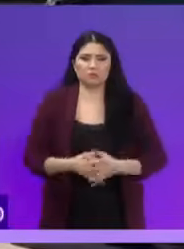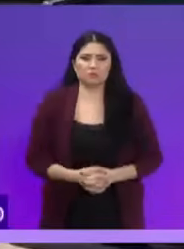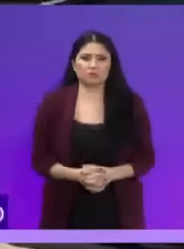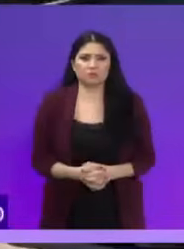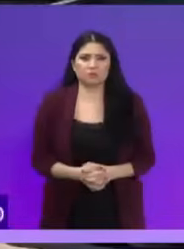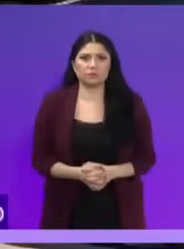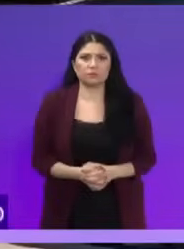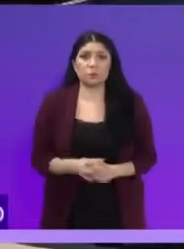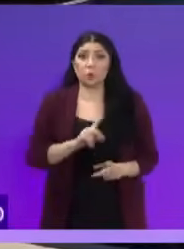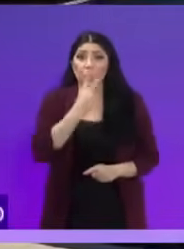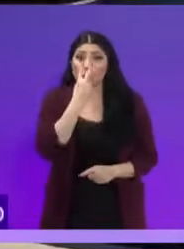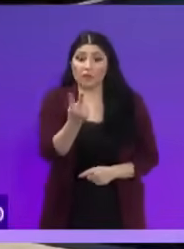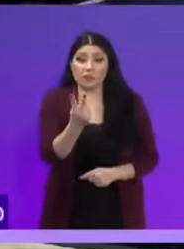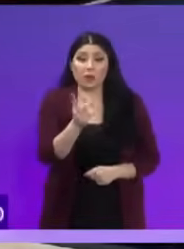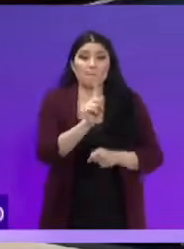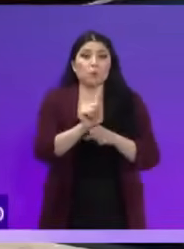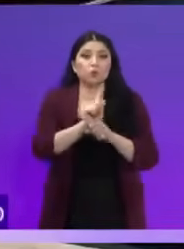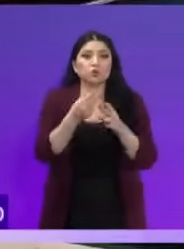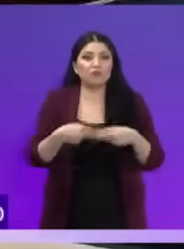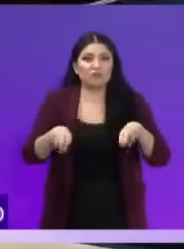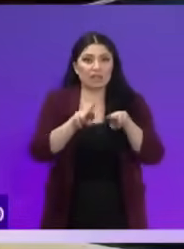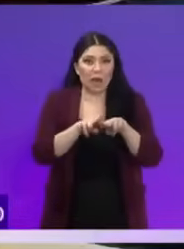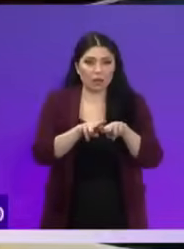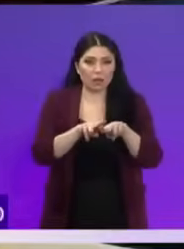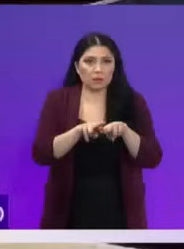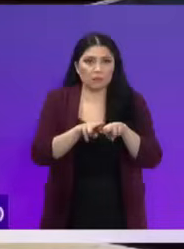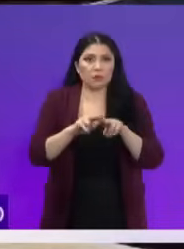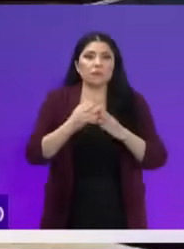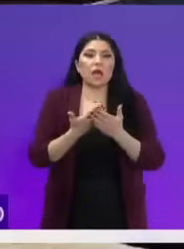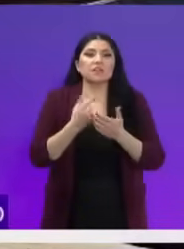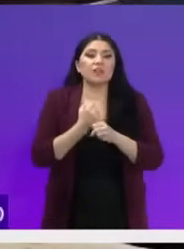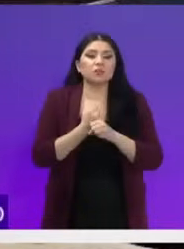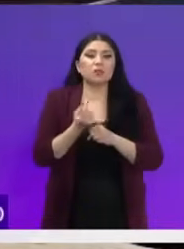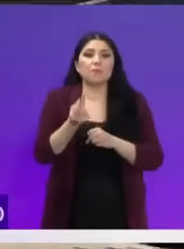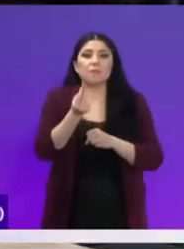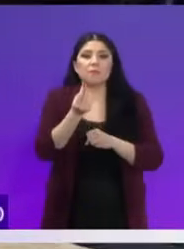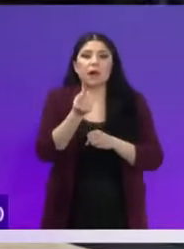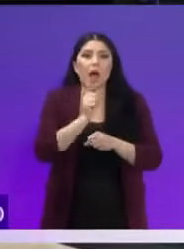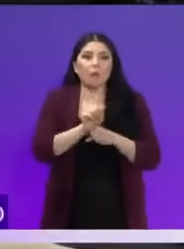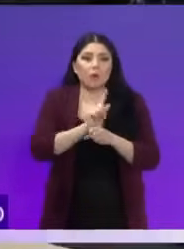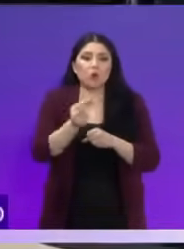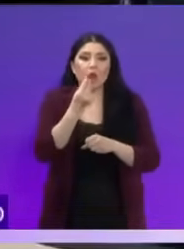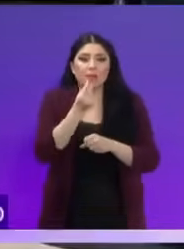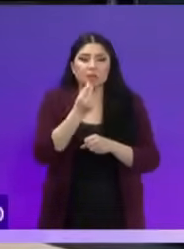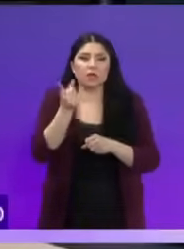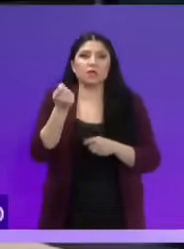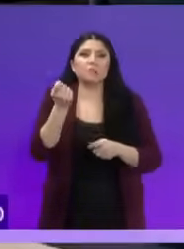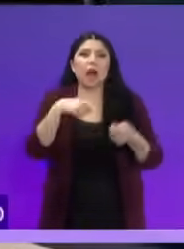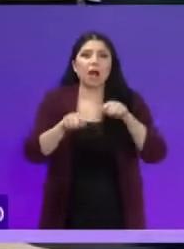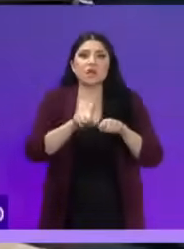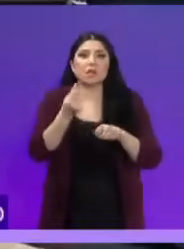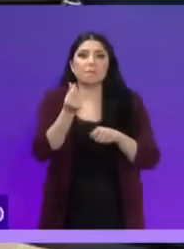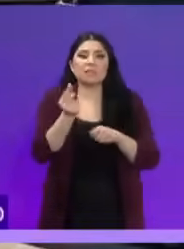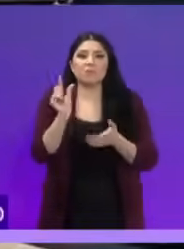nu vedem ca produsul final, produsul agroalimentar, în supermarket să aibă un preț mai mic. Deci